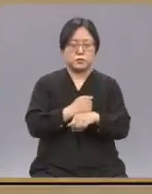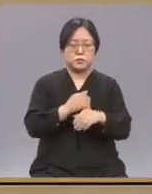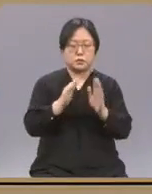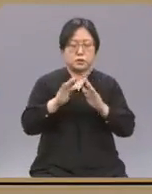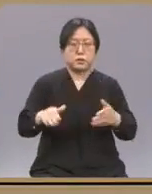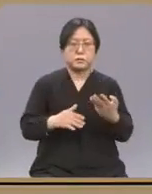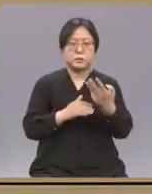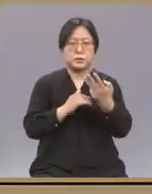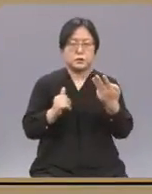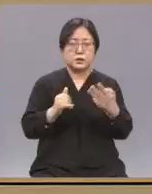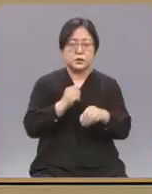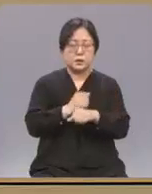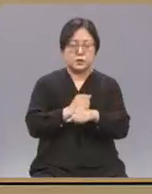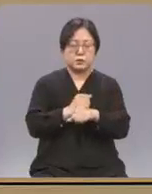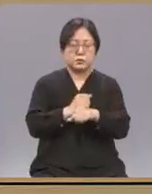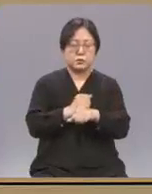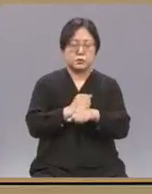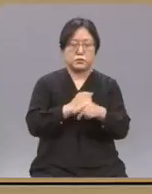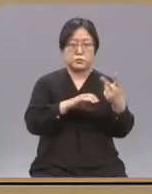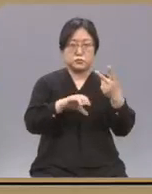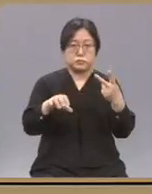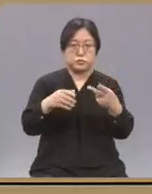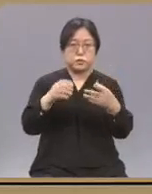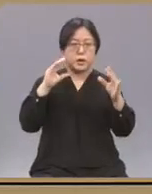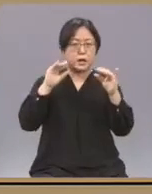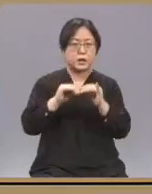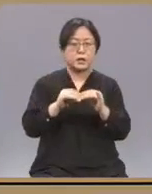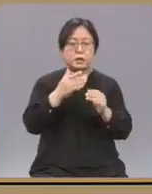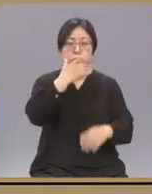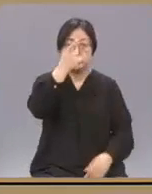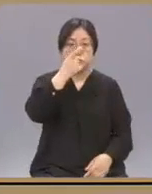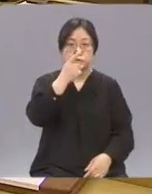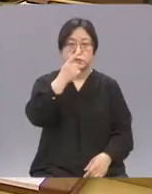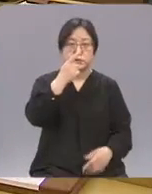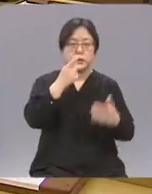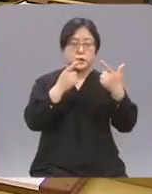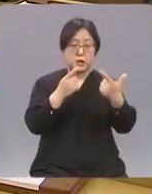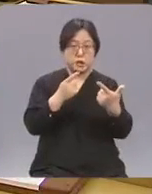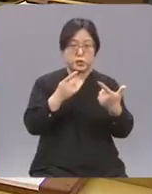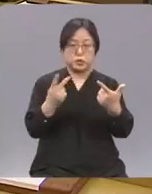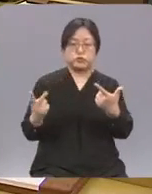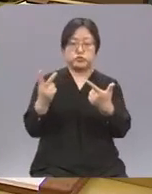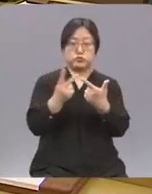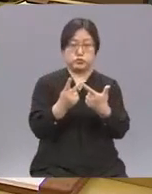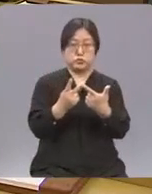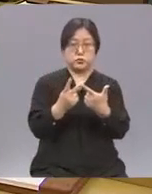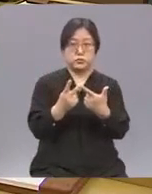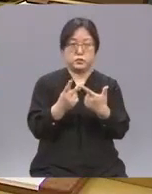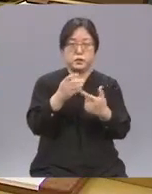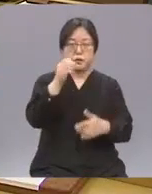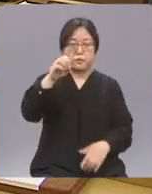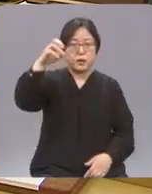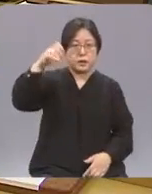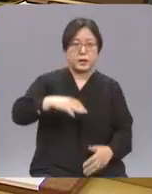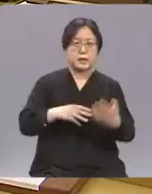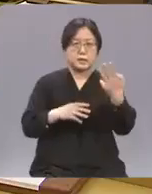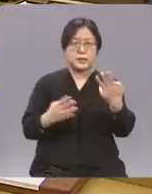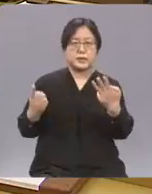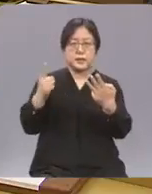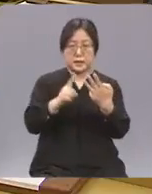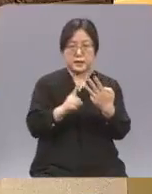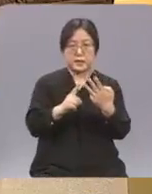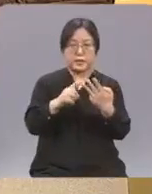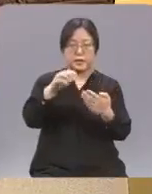유지됩니다. 양당 합의에 따른 지역별 도의원 수는 순천시의 경우 6명에서 8명으로, 광양시는 3명에서